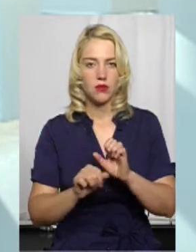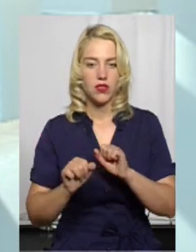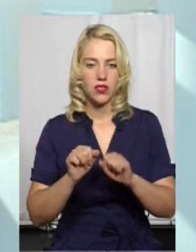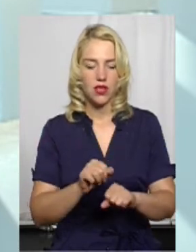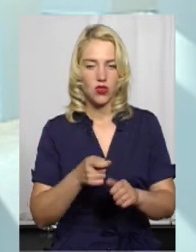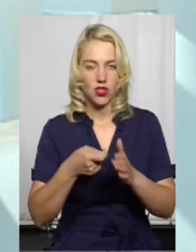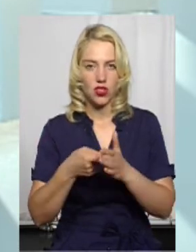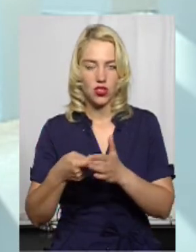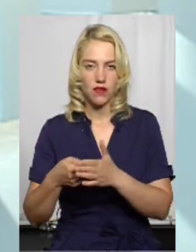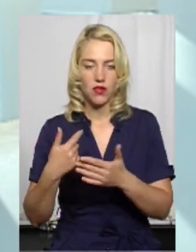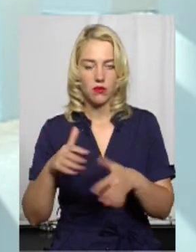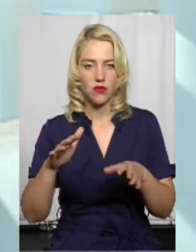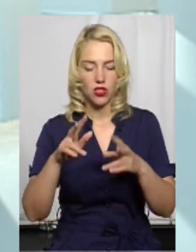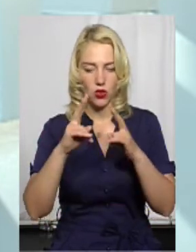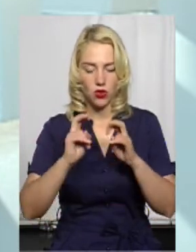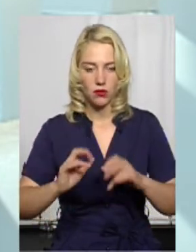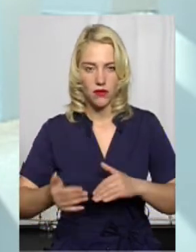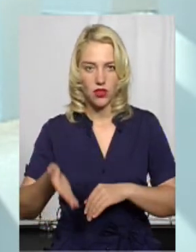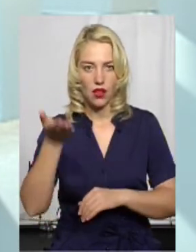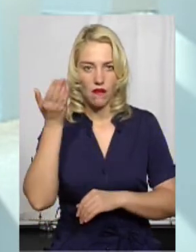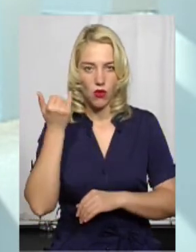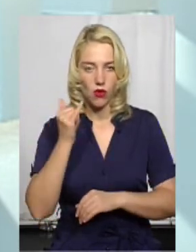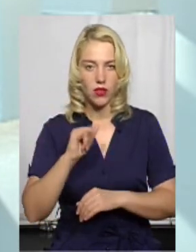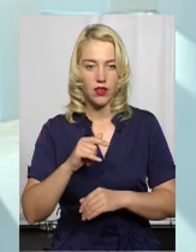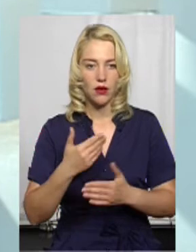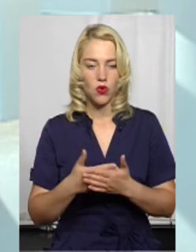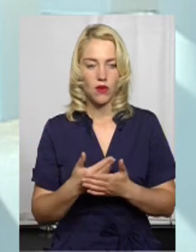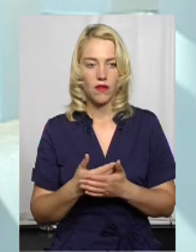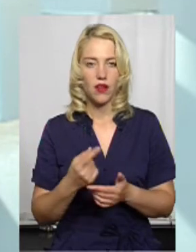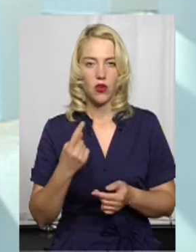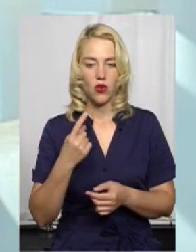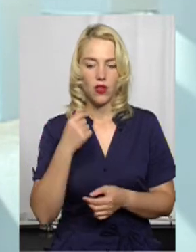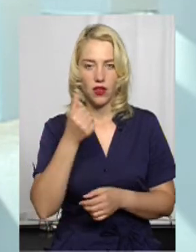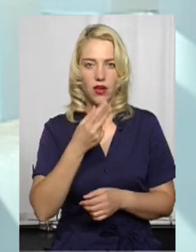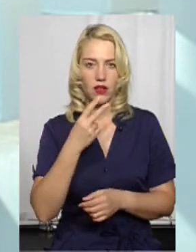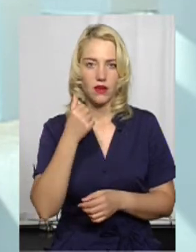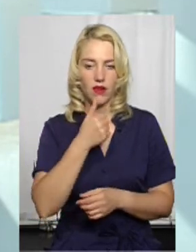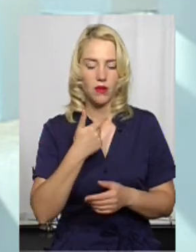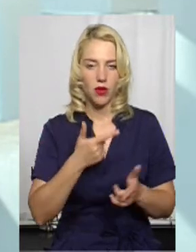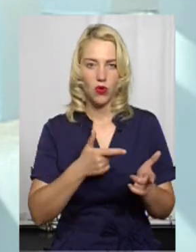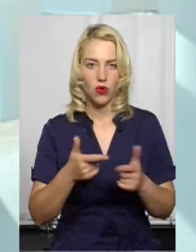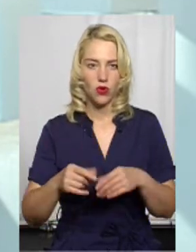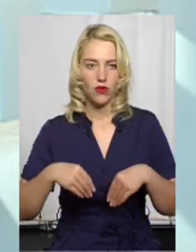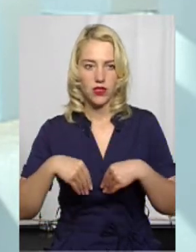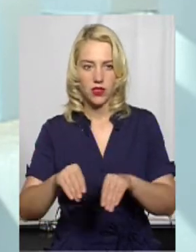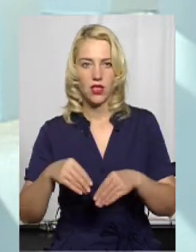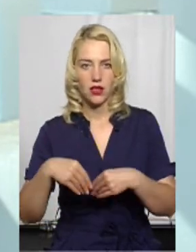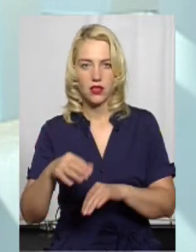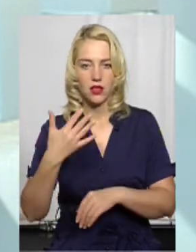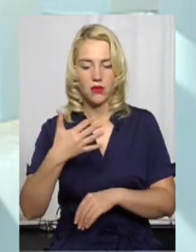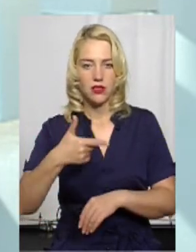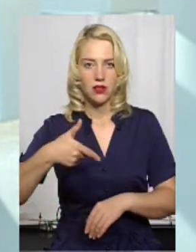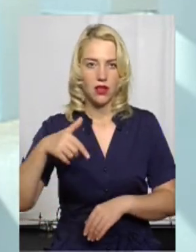живлення, розібралися вже давно. І буквально один рік-два ми вже готові закласти 50